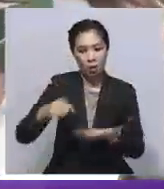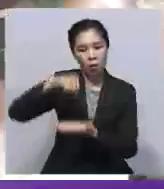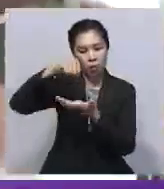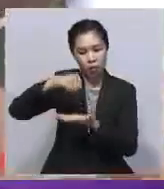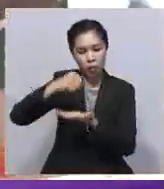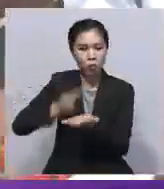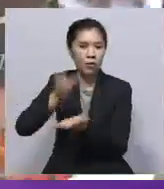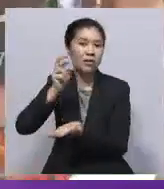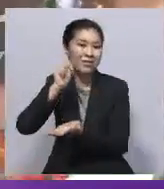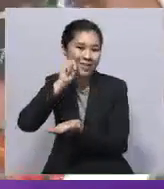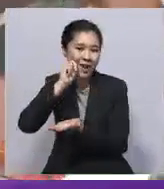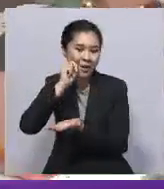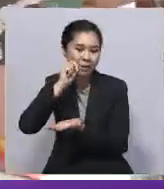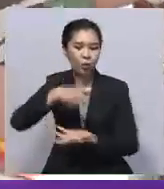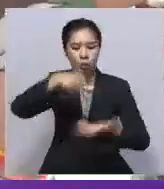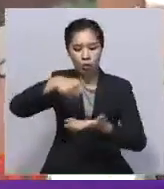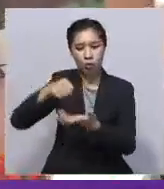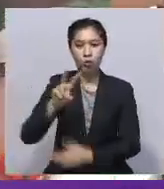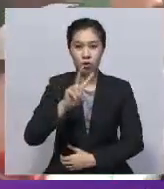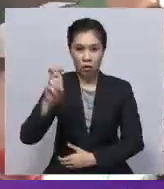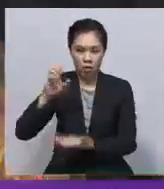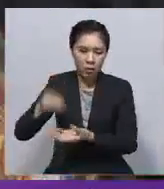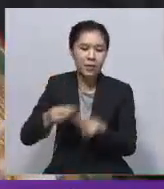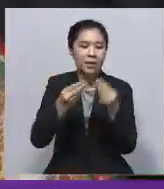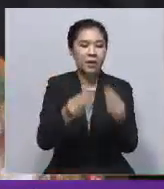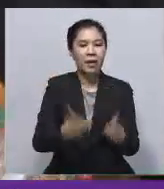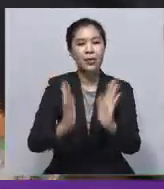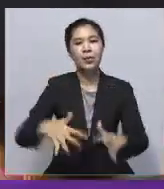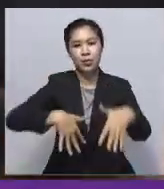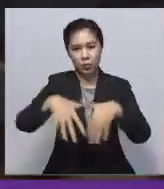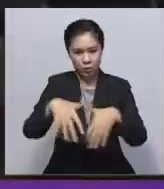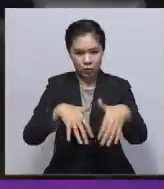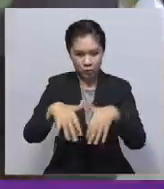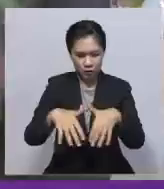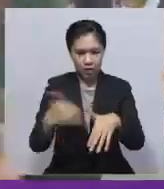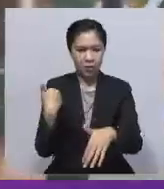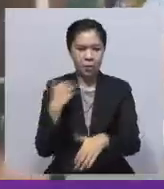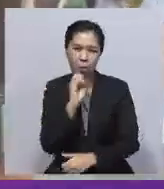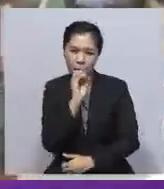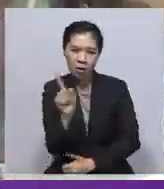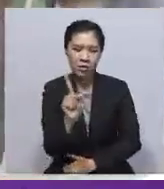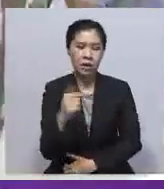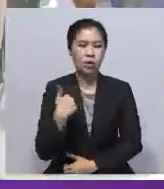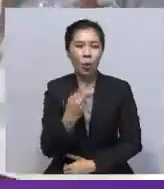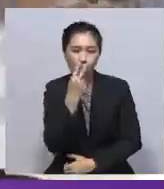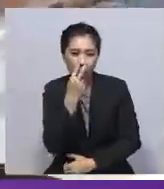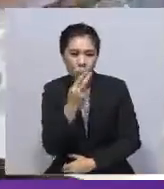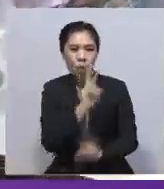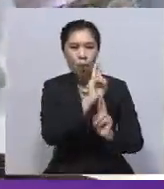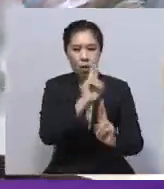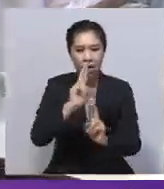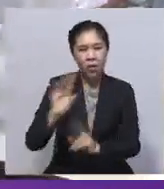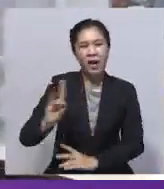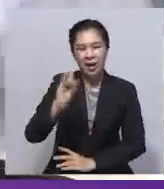พและน้ำดื่มจำนวน200ถุงให้กับชาวบ้านในพื้นที่ที่ประสบอุทกภัยพร้อมยังเน้นย้ำให้ชาวบ้านได้เฝ้าระวังสัตว์มีพิษ